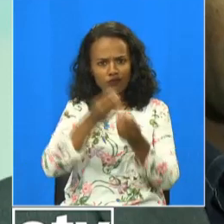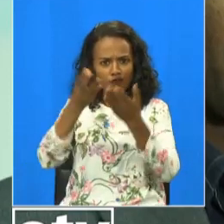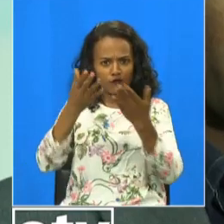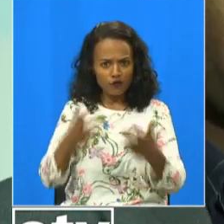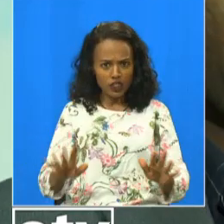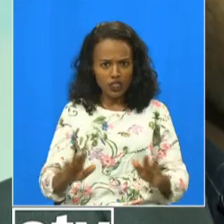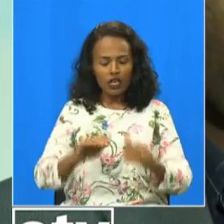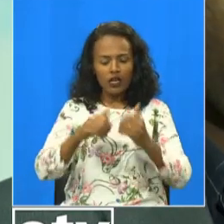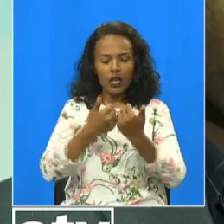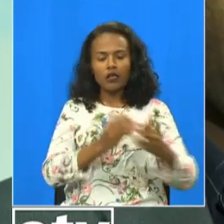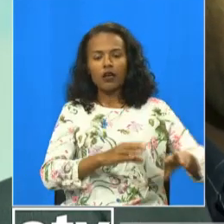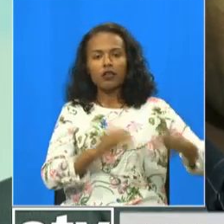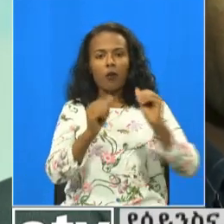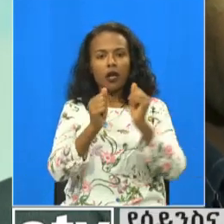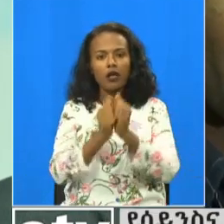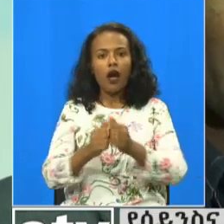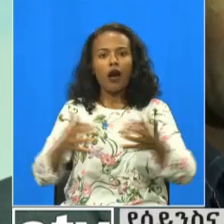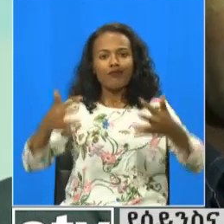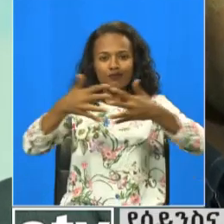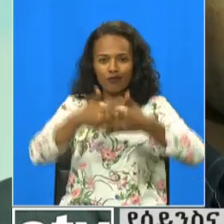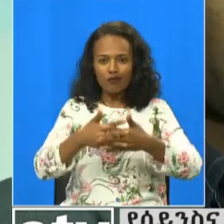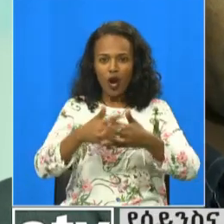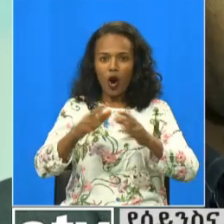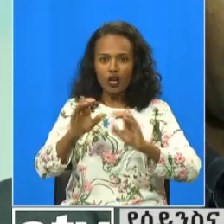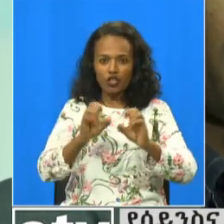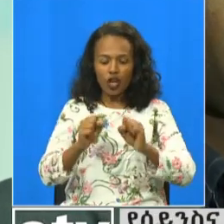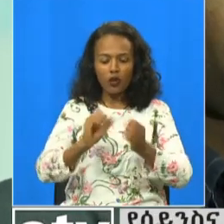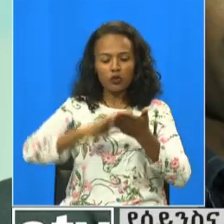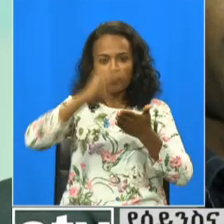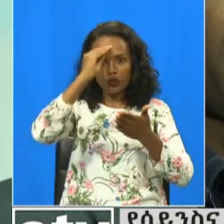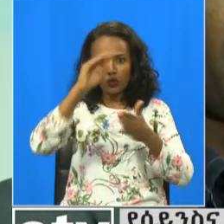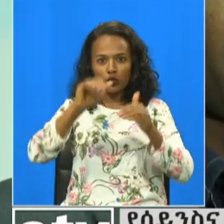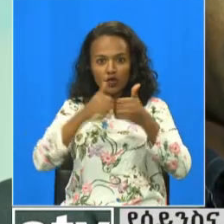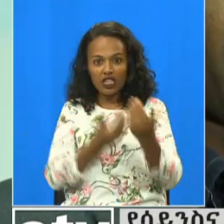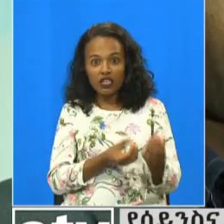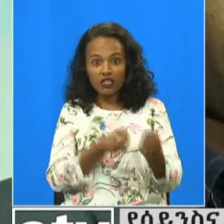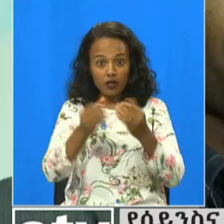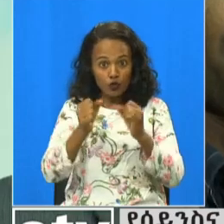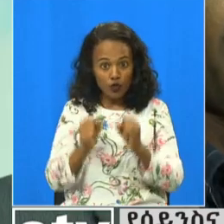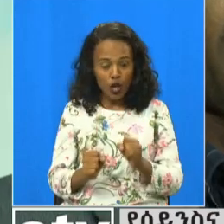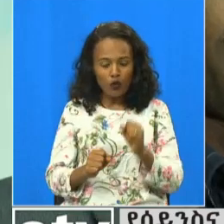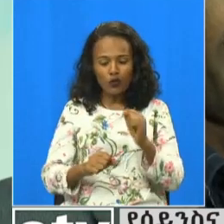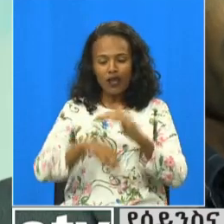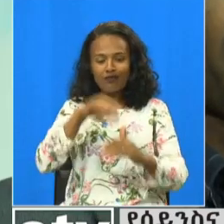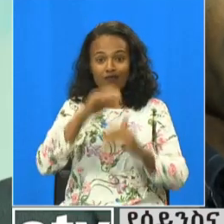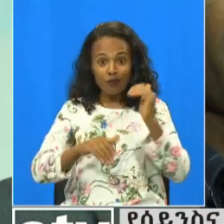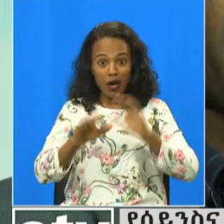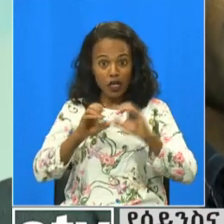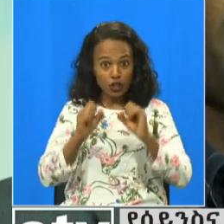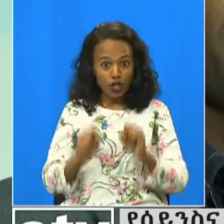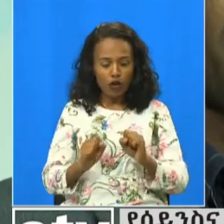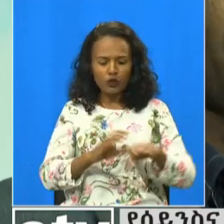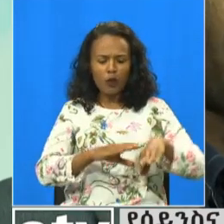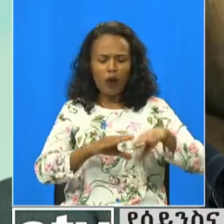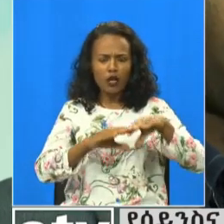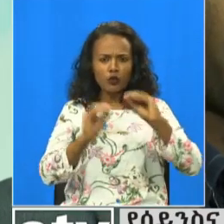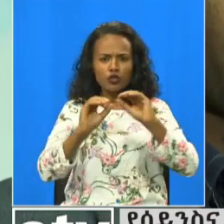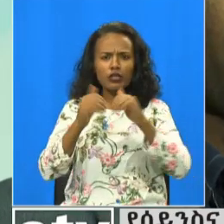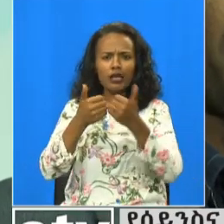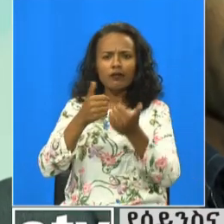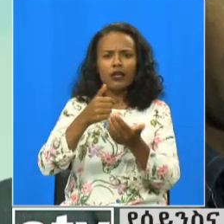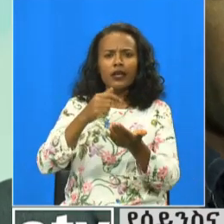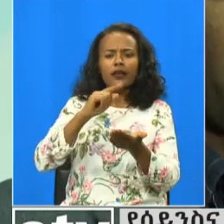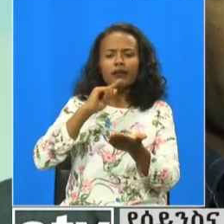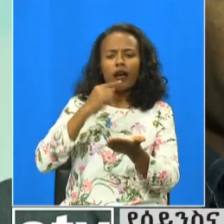እንዴት ከተማሪዎቻቸው ጋር ኮላቦሬት ያደርጋሉ ክላሶችን ቨርቹዋሊ ፈጥረው እንዴት ኢንጌጅ ያደርጋሉ ተማሪዎች እንዴት ዳታ መሰብሰብ ይችላሉ